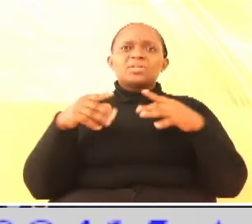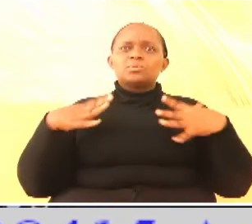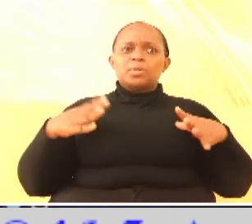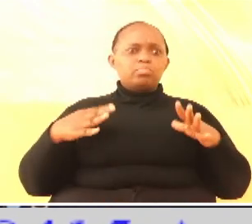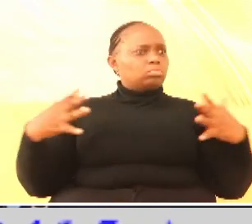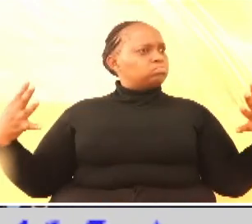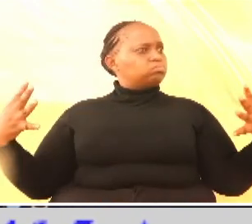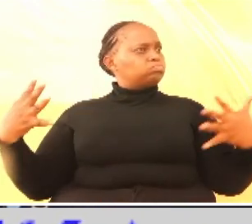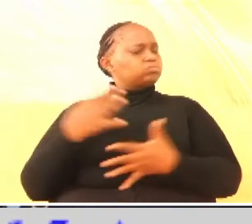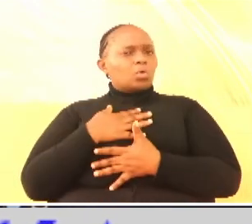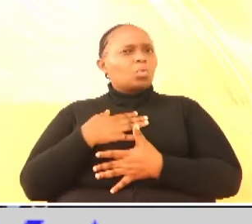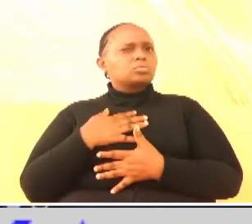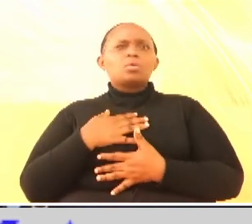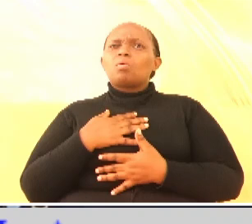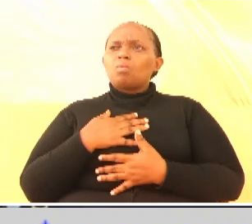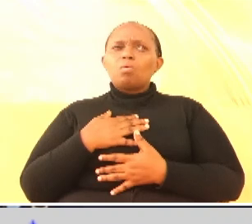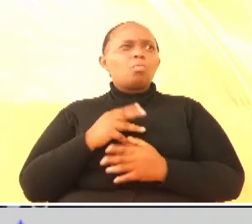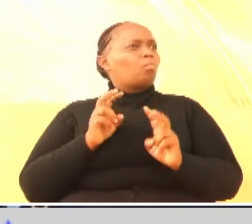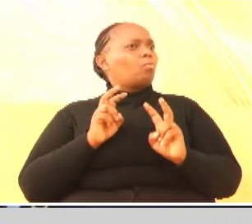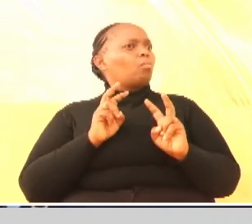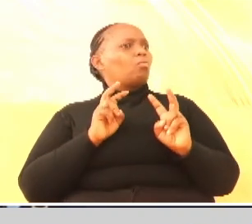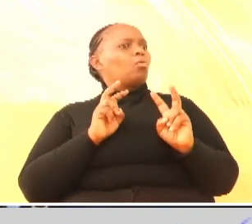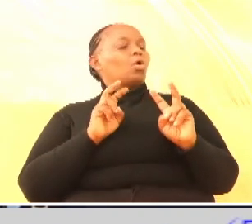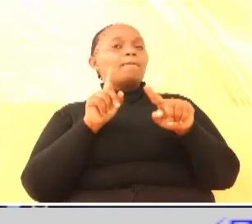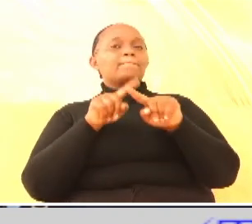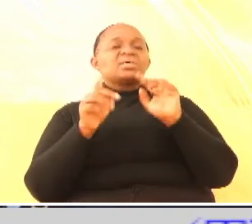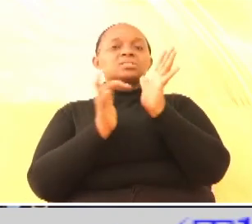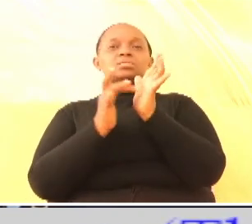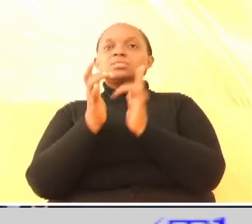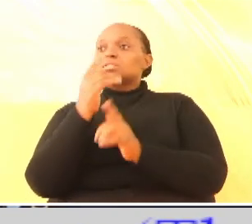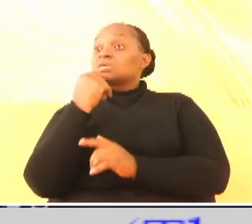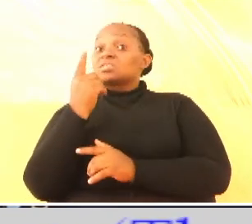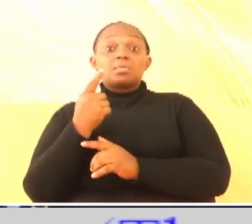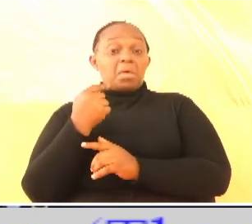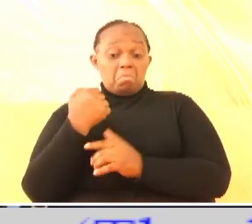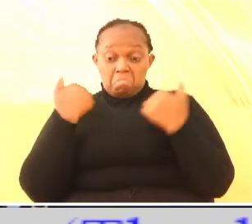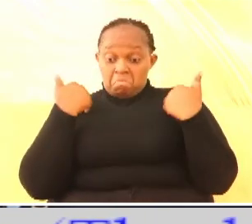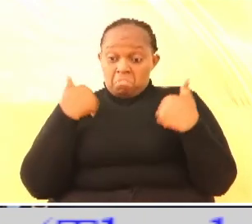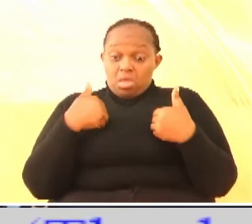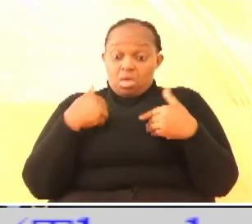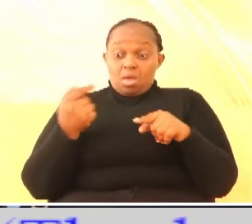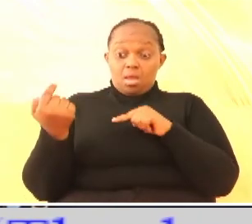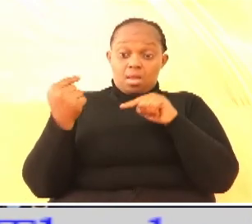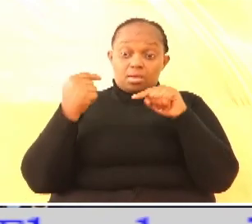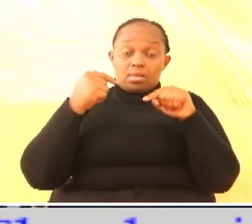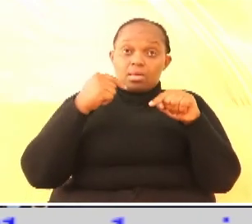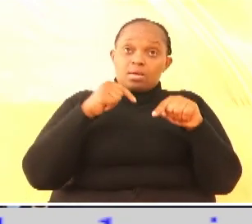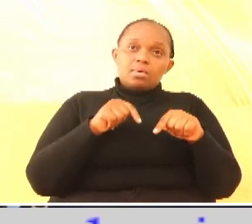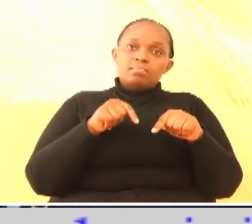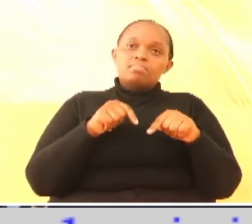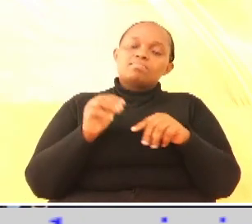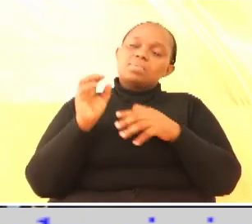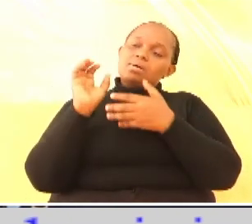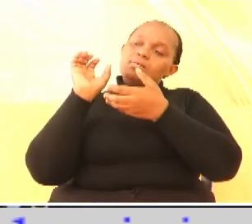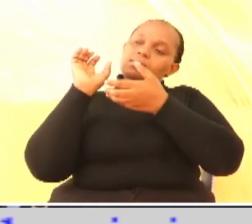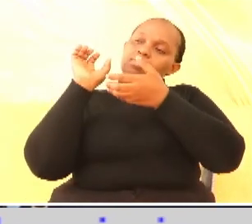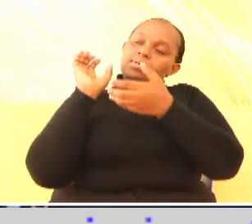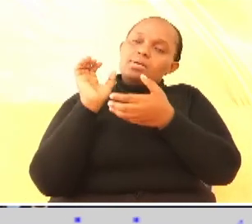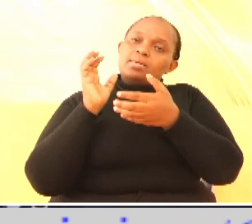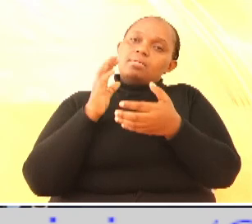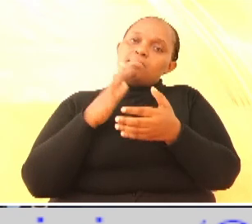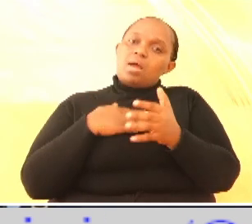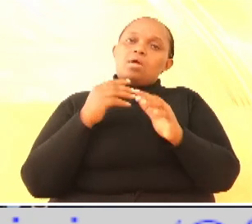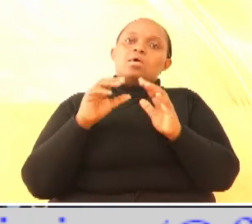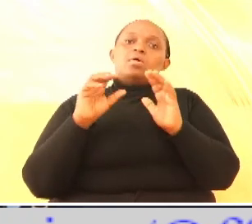na mshangao, wakamwangalia hivi, lakini Yesu akasema, mimi nimekuja kuweka msalaba maana mpya.